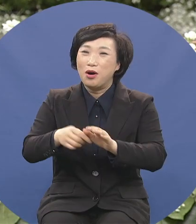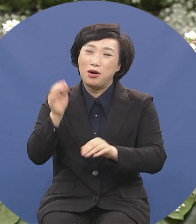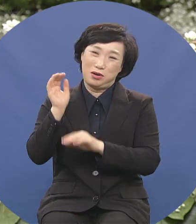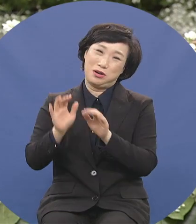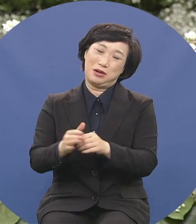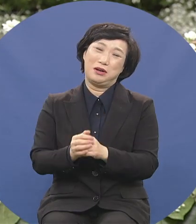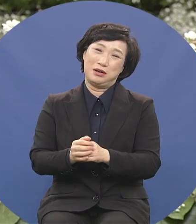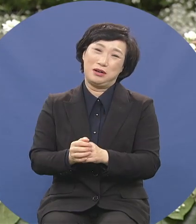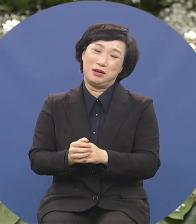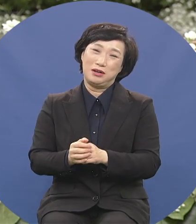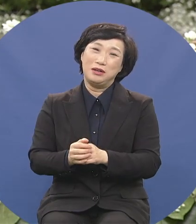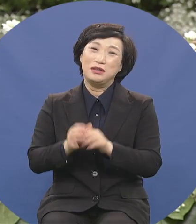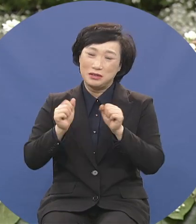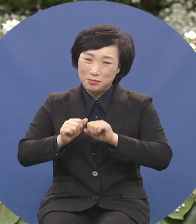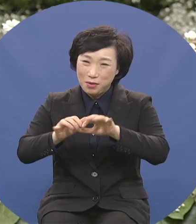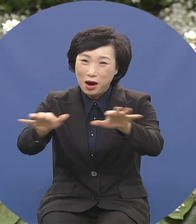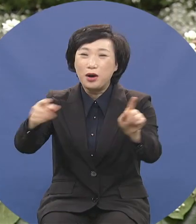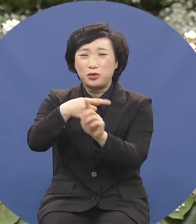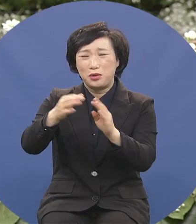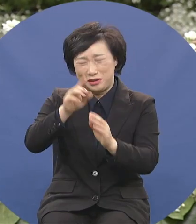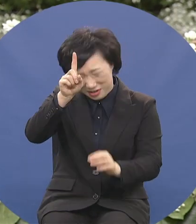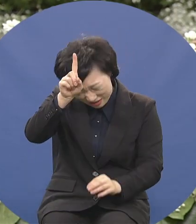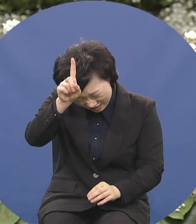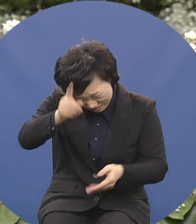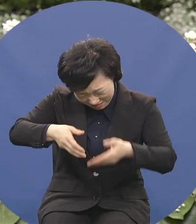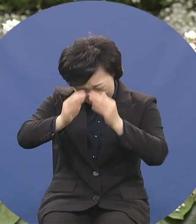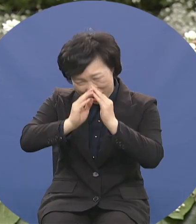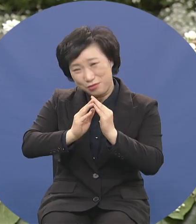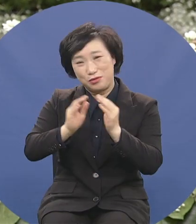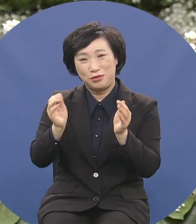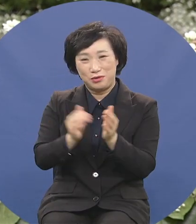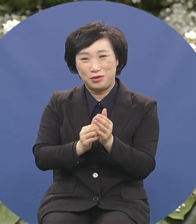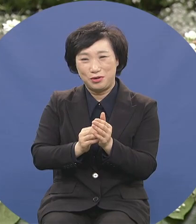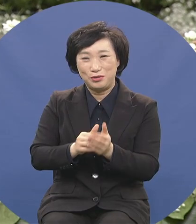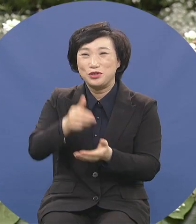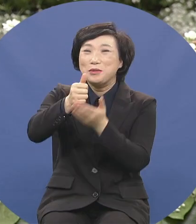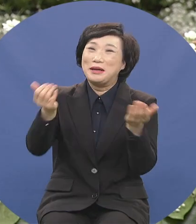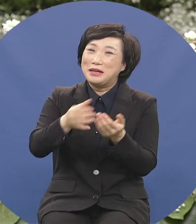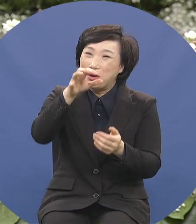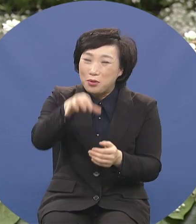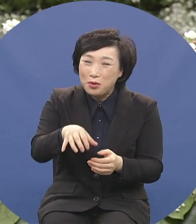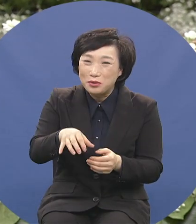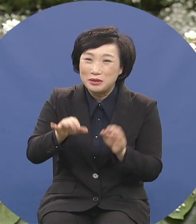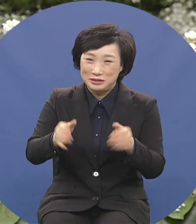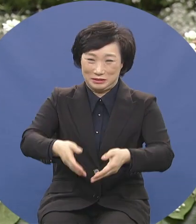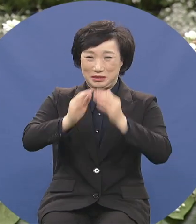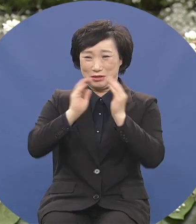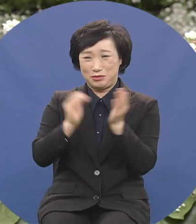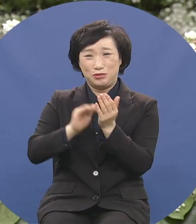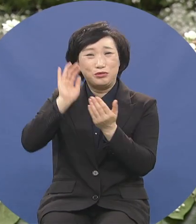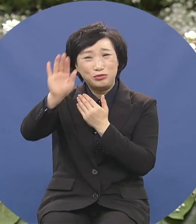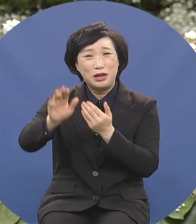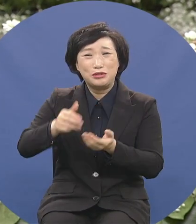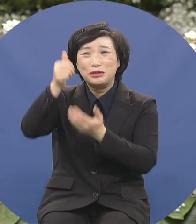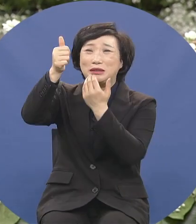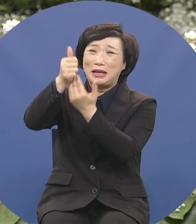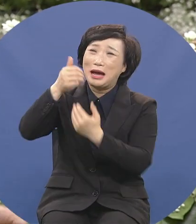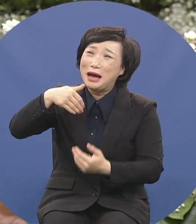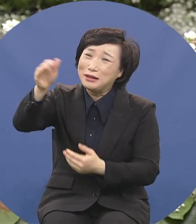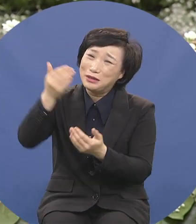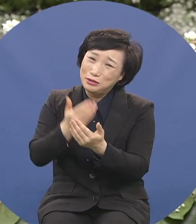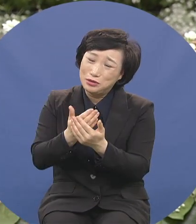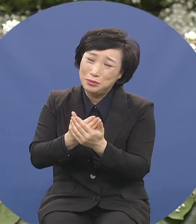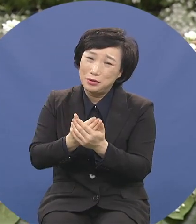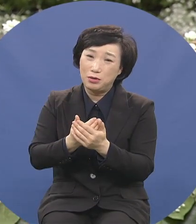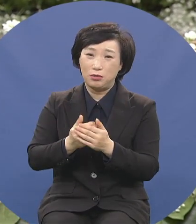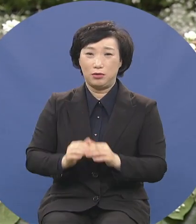들리는 교회를 하나만 세우고 주님의 일터를 만들고 가게 하소서. 내가 오늘까지 산